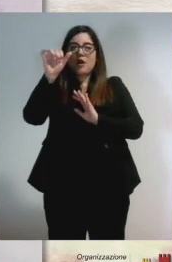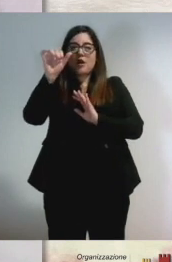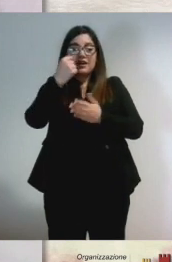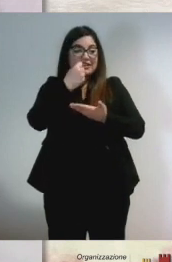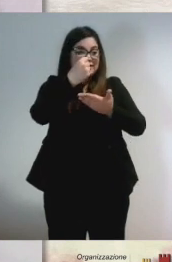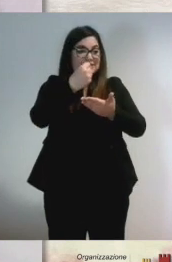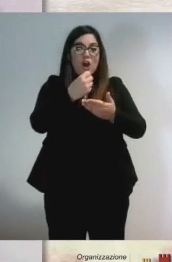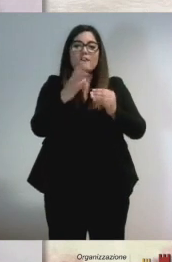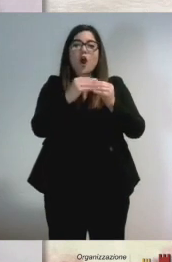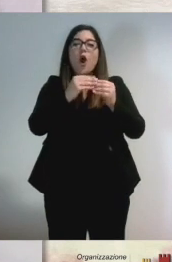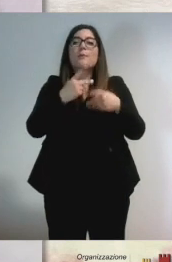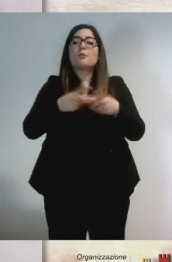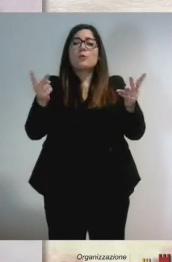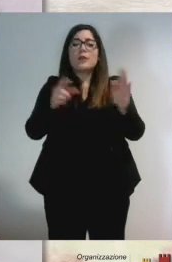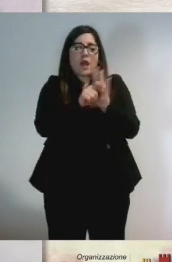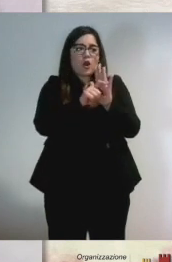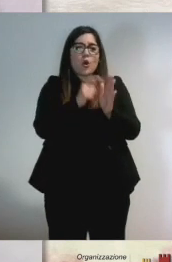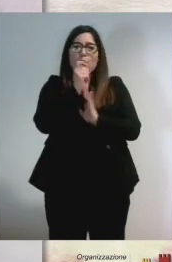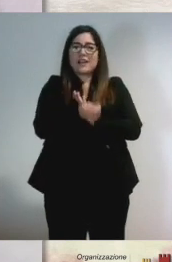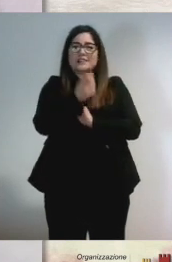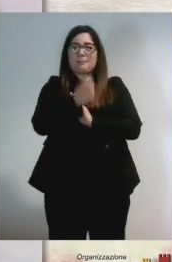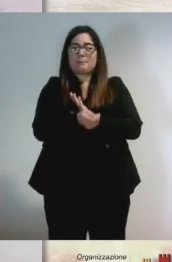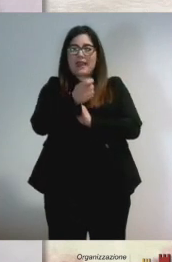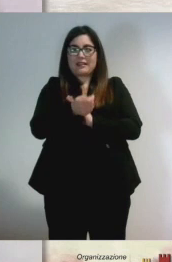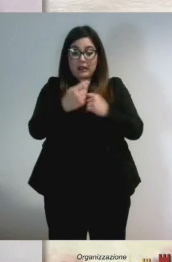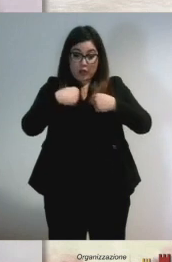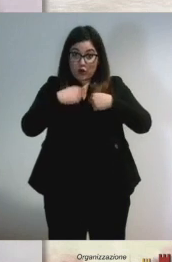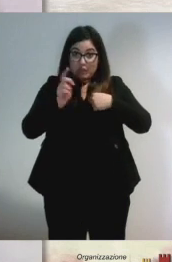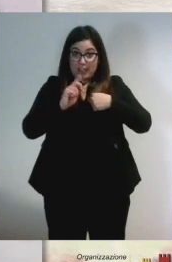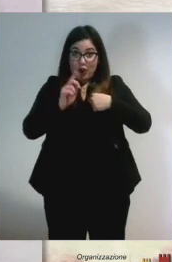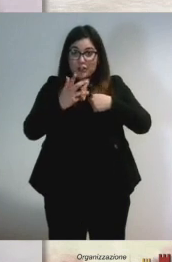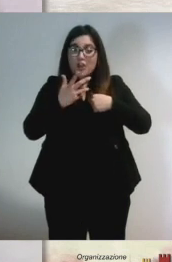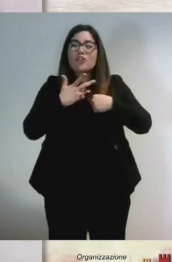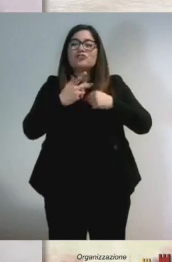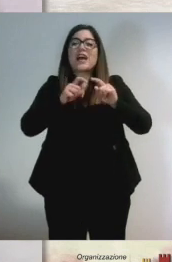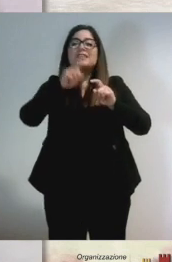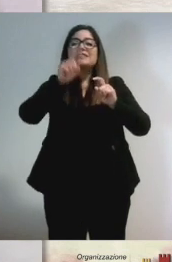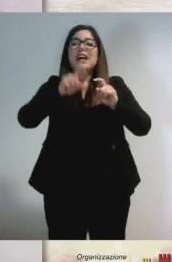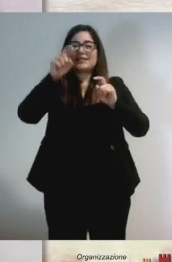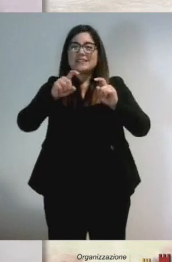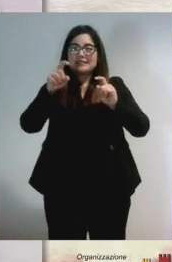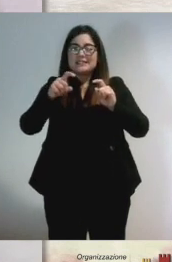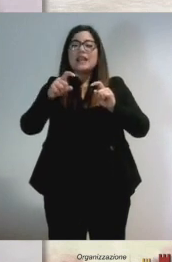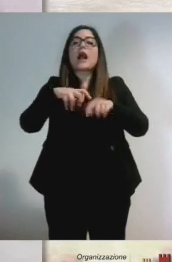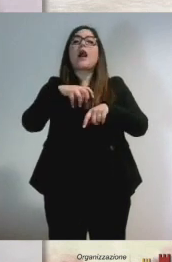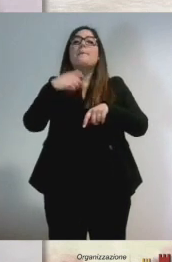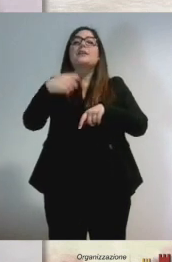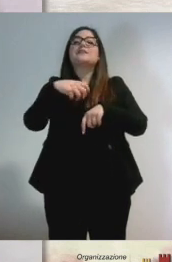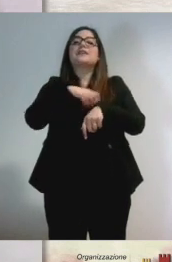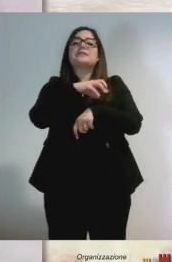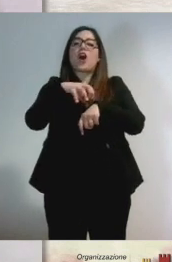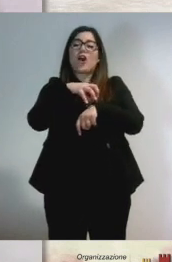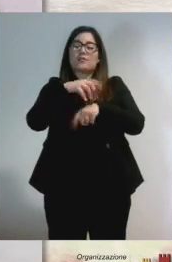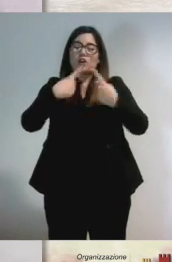le spendono e non lo dico io non c'è una statistica in questo caso del lanci c'è una statistica la Presidenza del Consiglio dei ministri del 2019